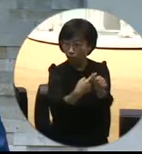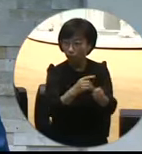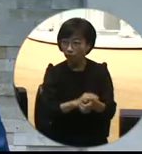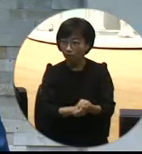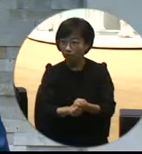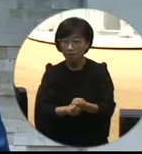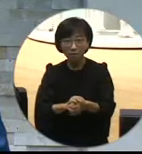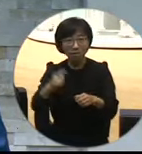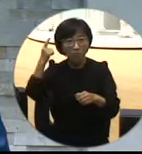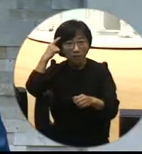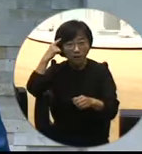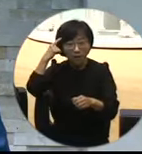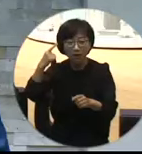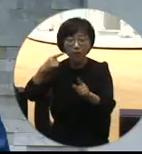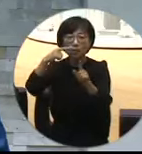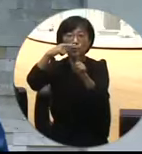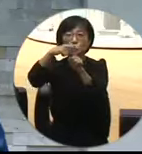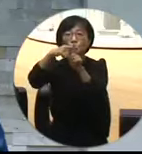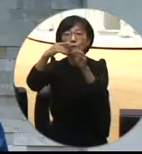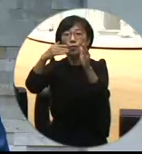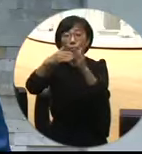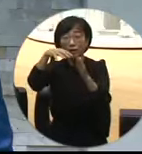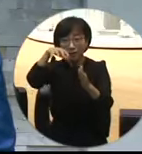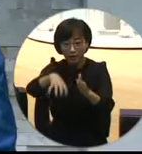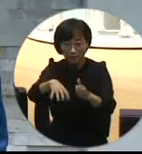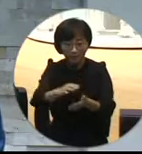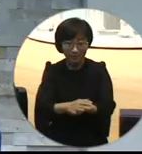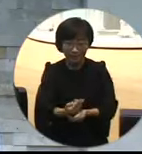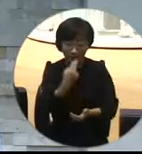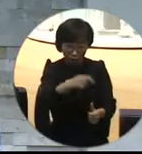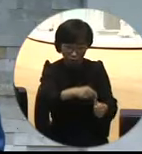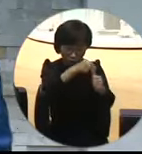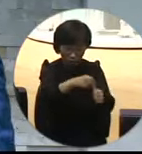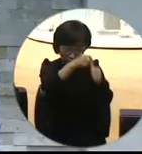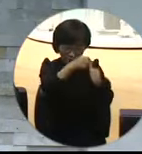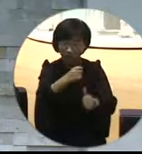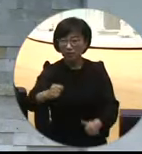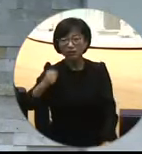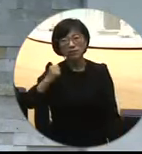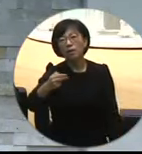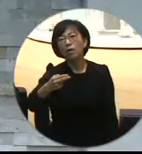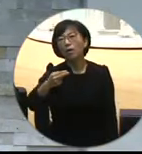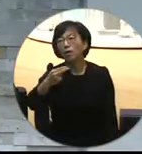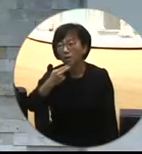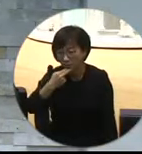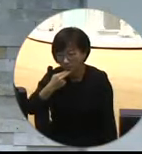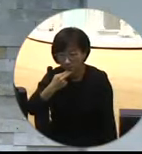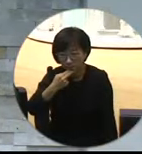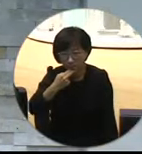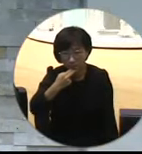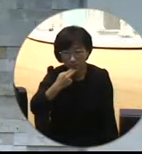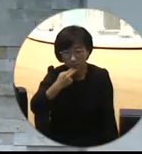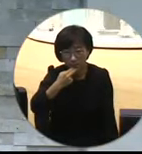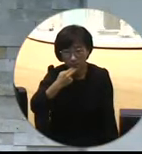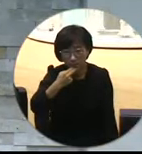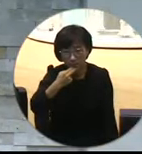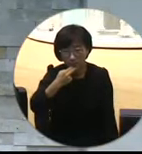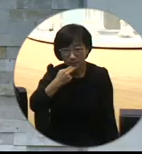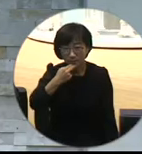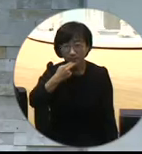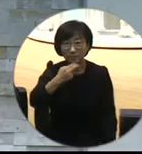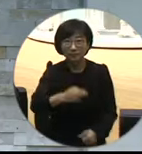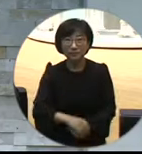그만큼 교회가 생명 살리는 역할을 제대로 하지 못하고